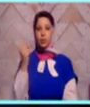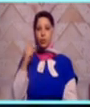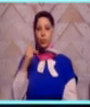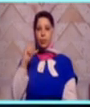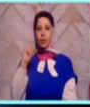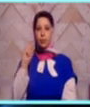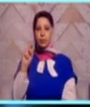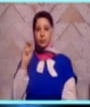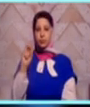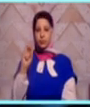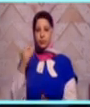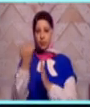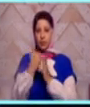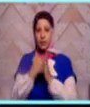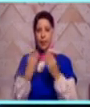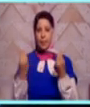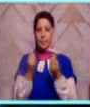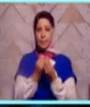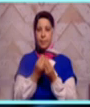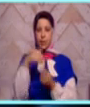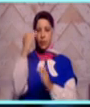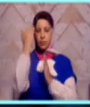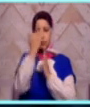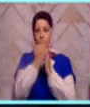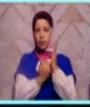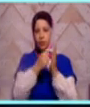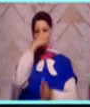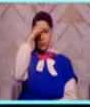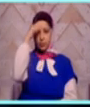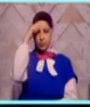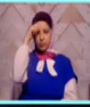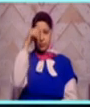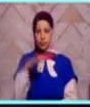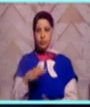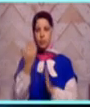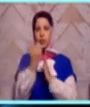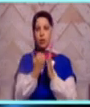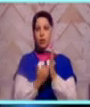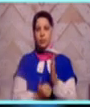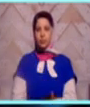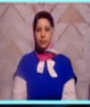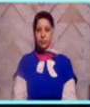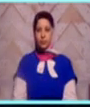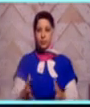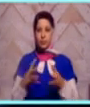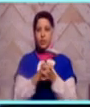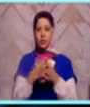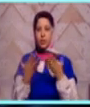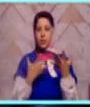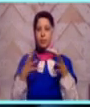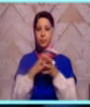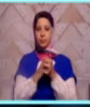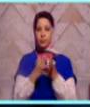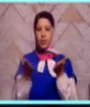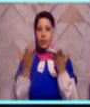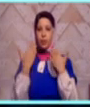فندم هل هتقل مع انخفاض درجات الحراره؟ لان هي كمان الحقيقه بتساهم في عدم شعورنا بان